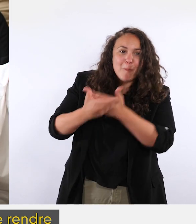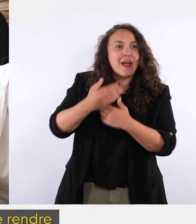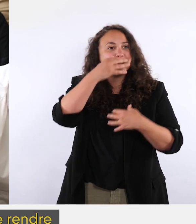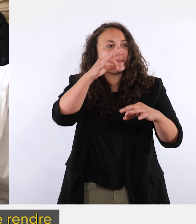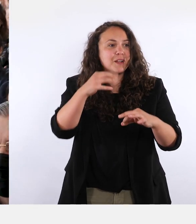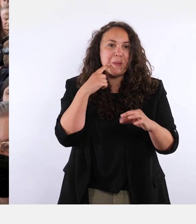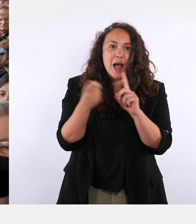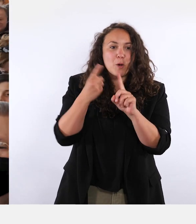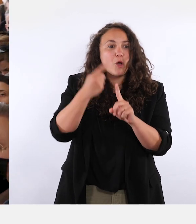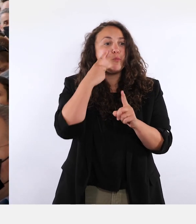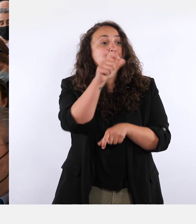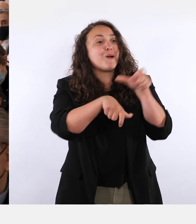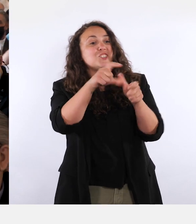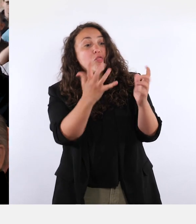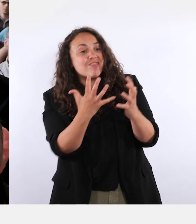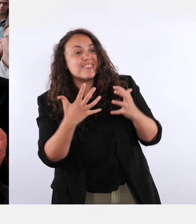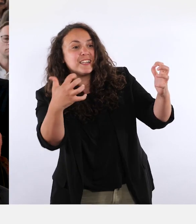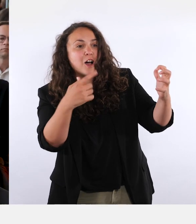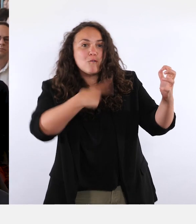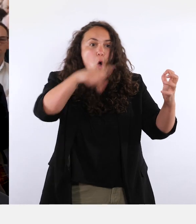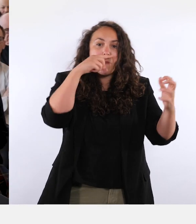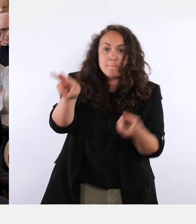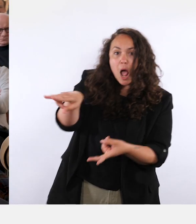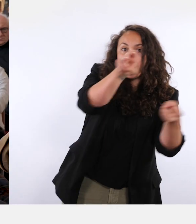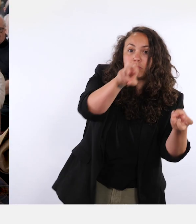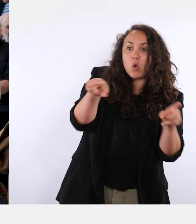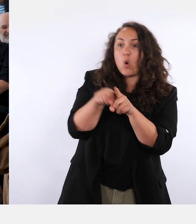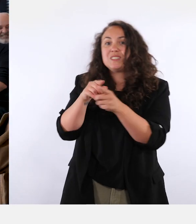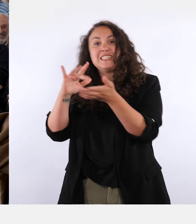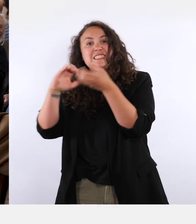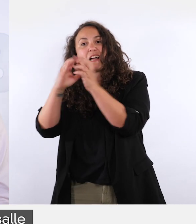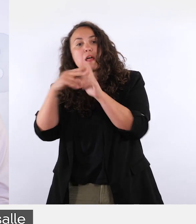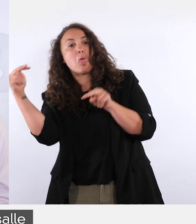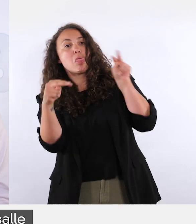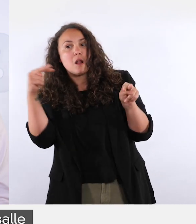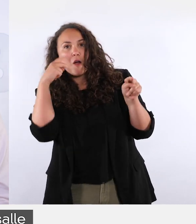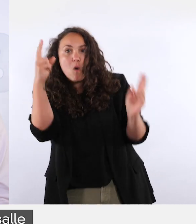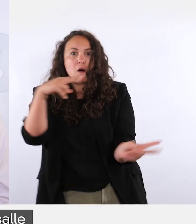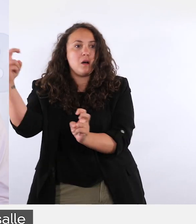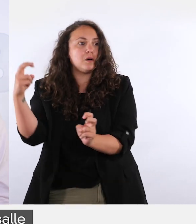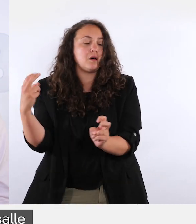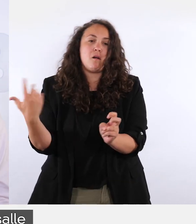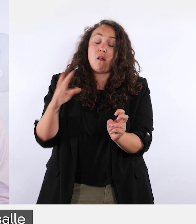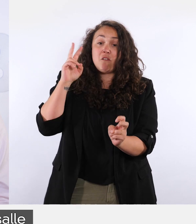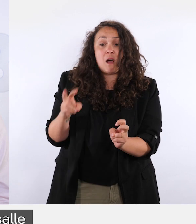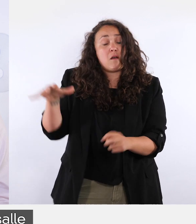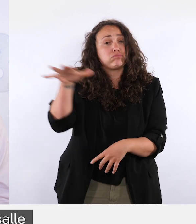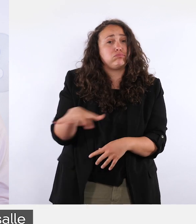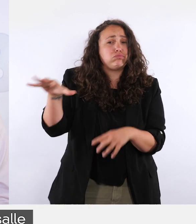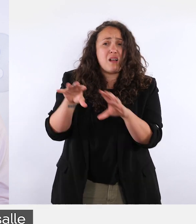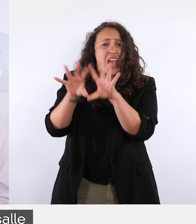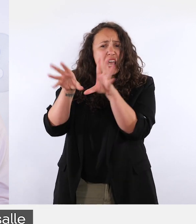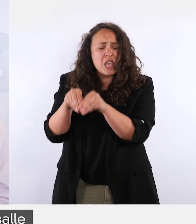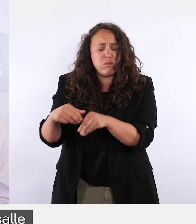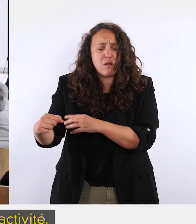la participation des personnes? Et donc il fallait que ce moment-là soit aussi intelligible, tant pour les gens qui étaient dans la salle que pour les gens qui étaient en